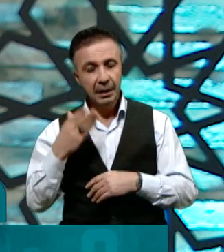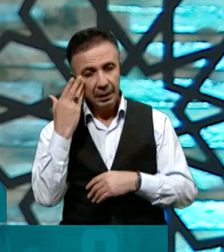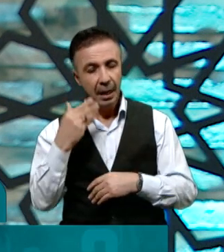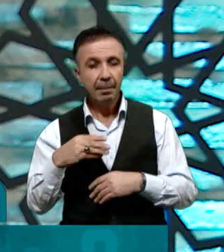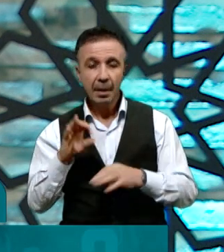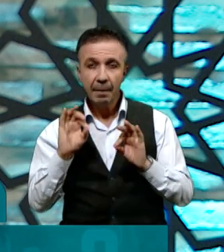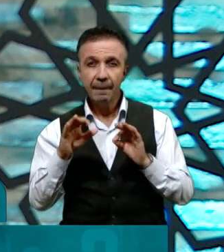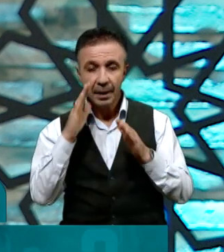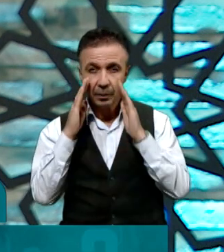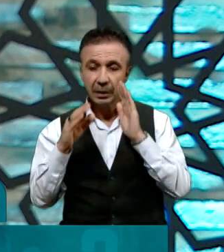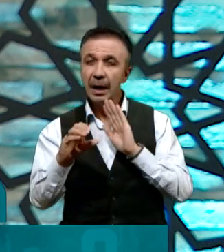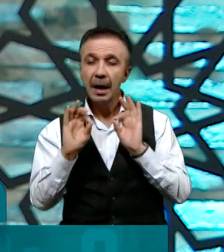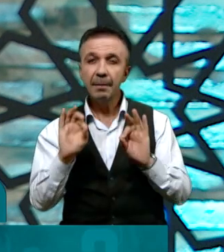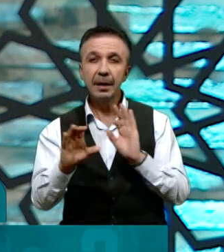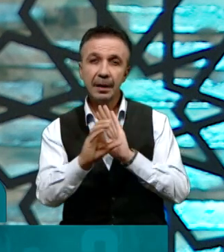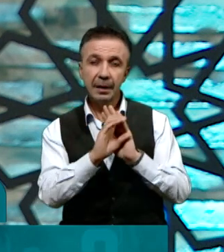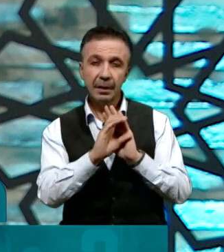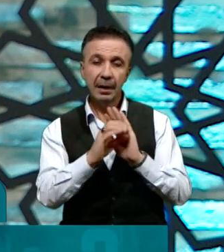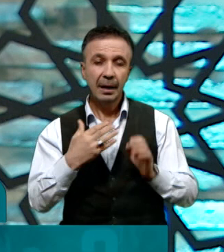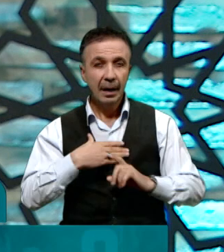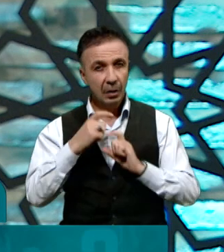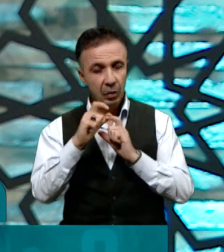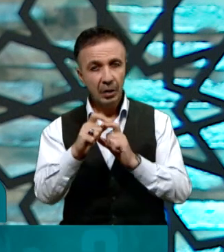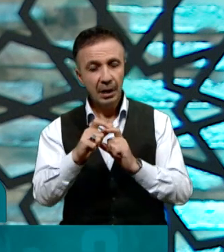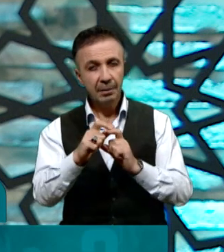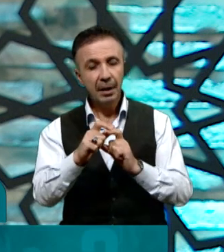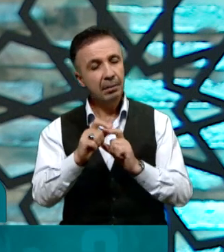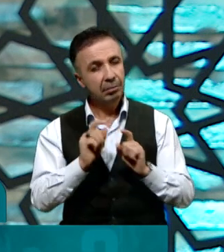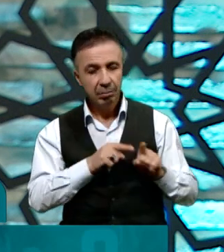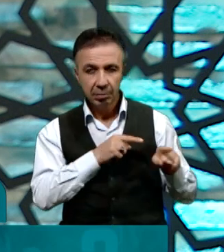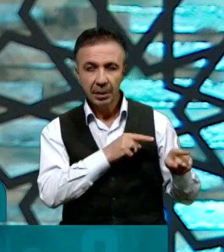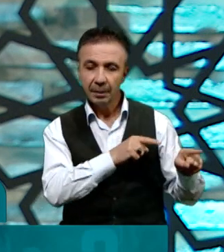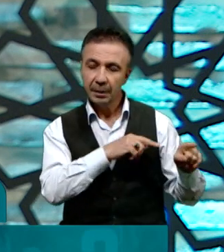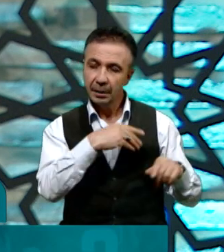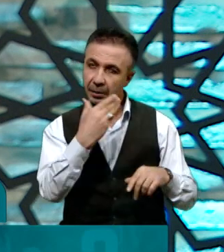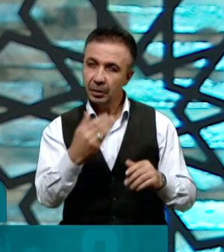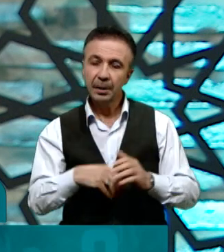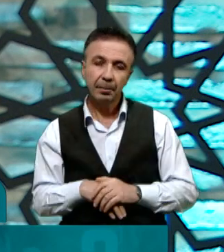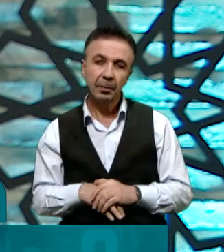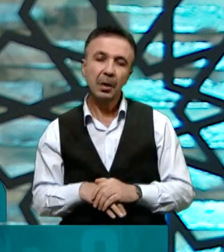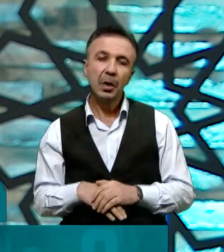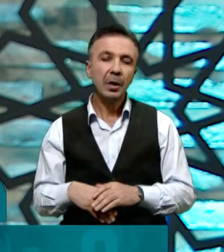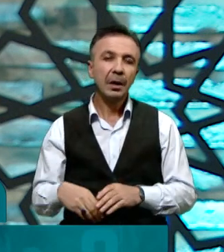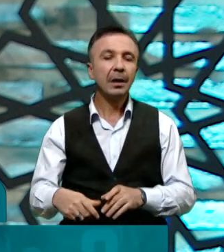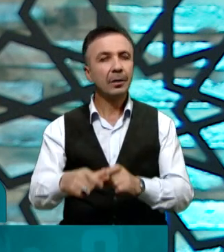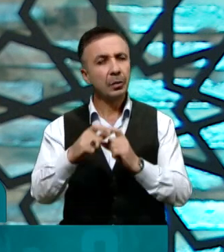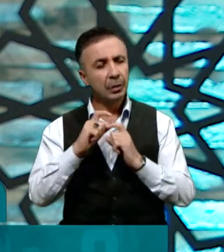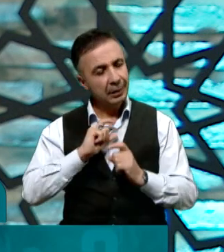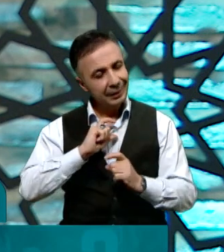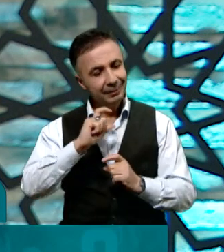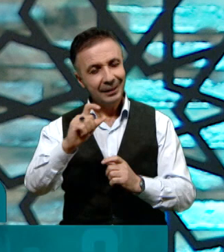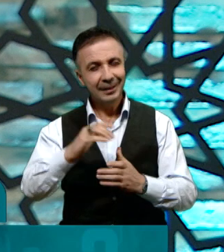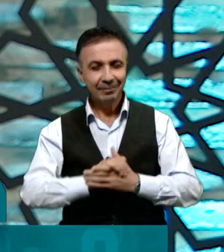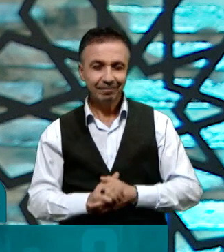Facebook'tan hem de Instagram'dan Diyanete Soralım sayfalarına ulaşabilirler. Takip ettikten sonra oradan da gelecek soruları inşallah